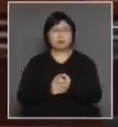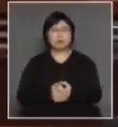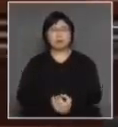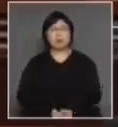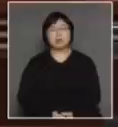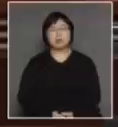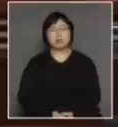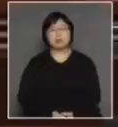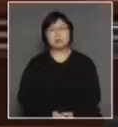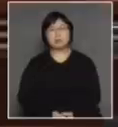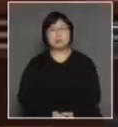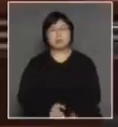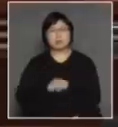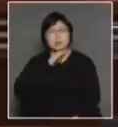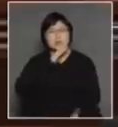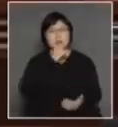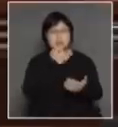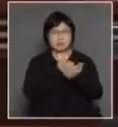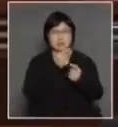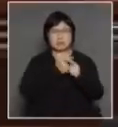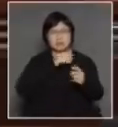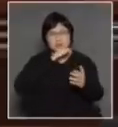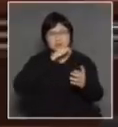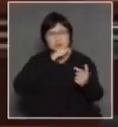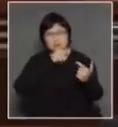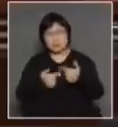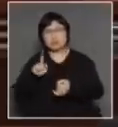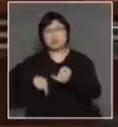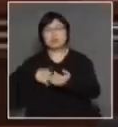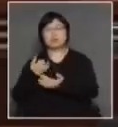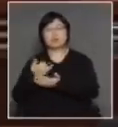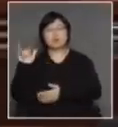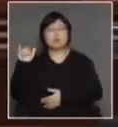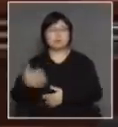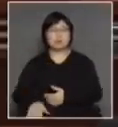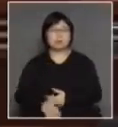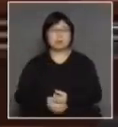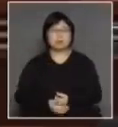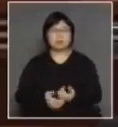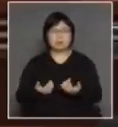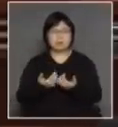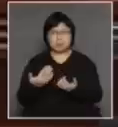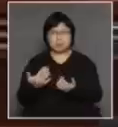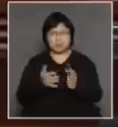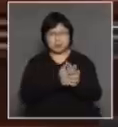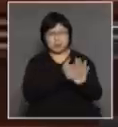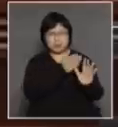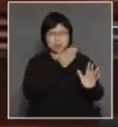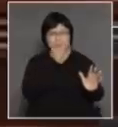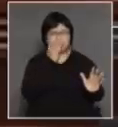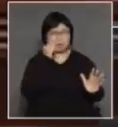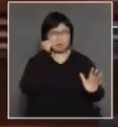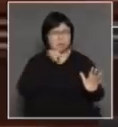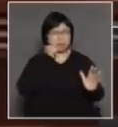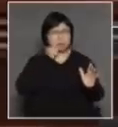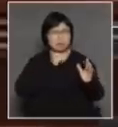即是說等死就真的等到死。這個數字是佔了輪候長者宿